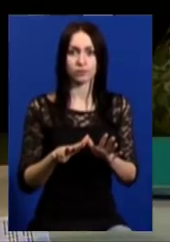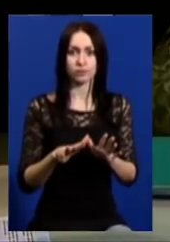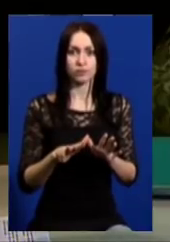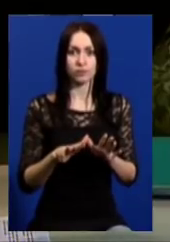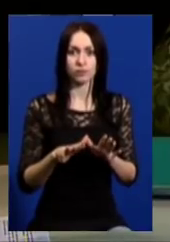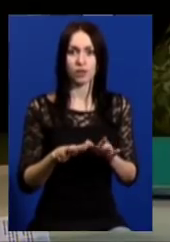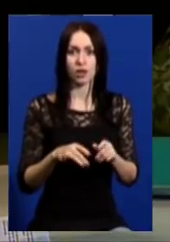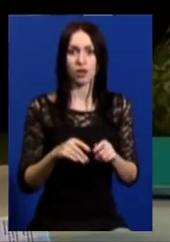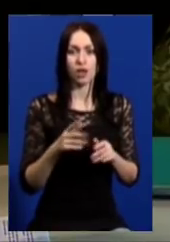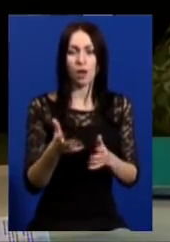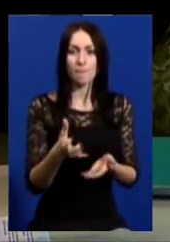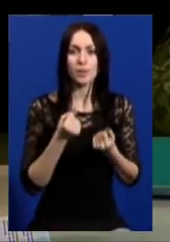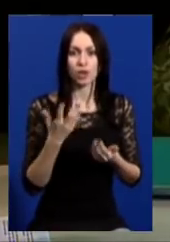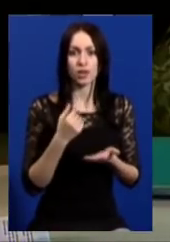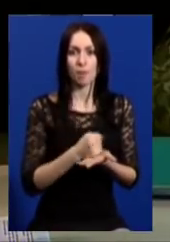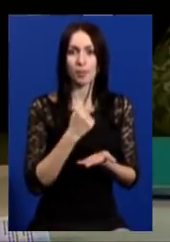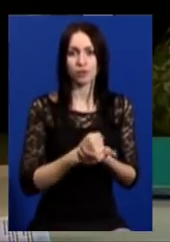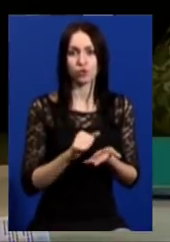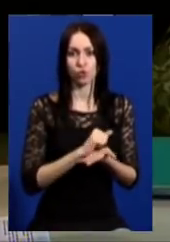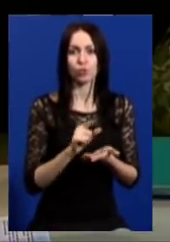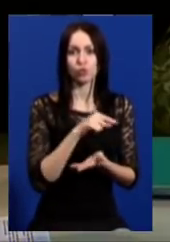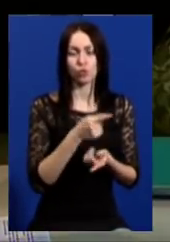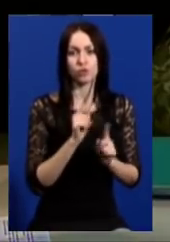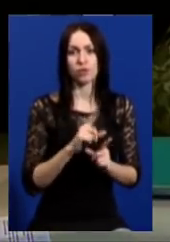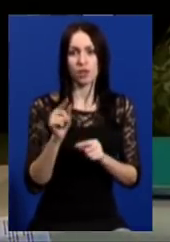пред'явити будь-яких підтверджуючих документів, що він слідує на весілля.